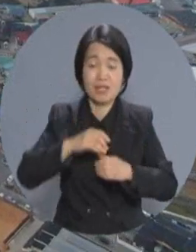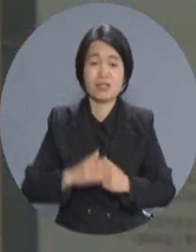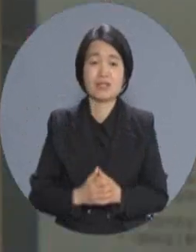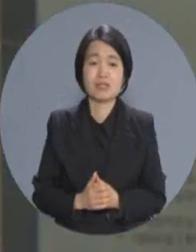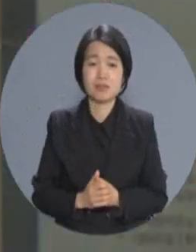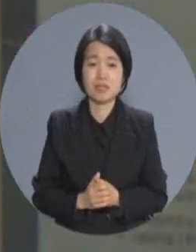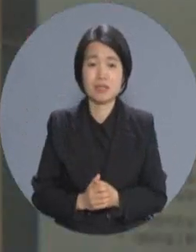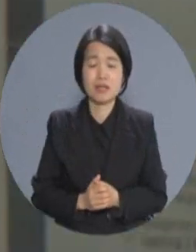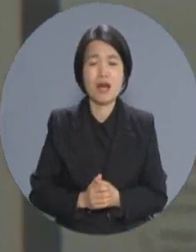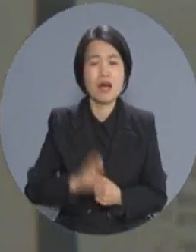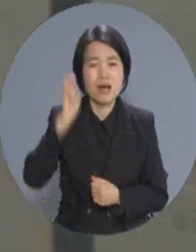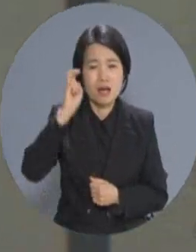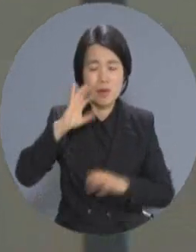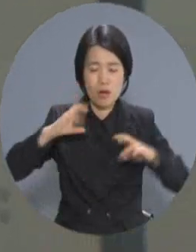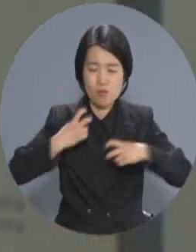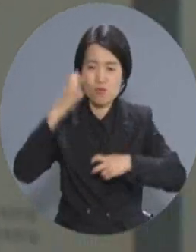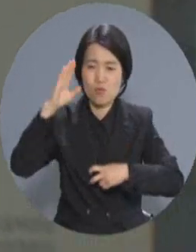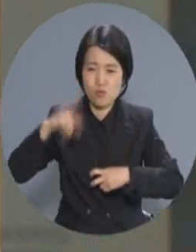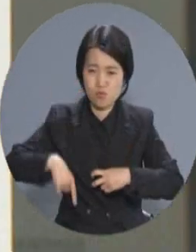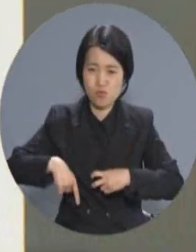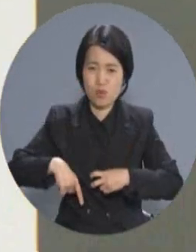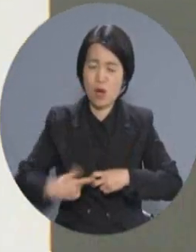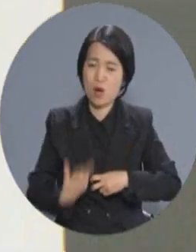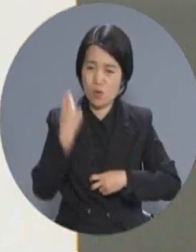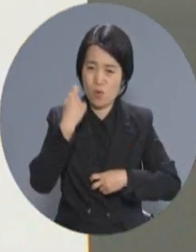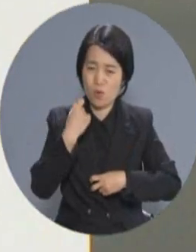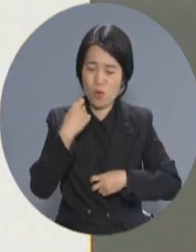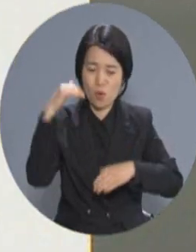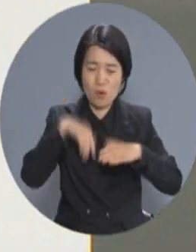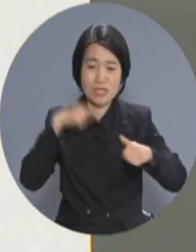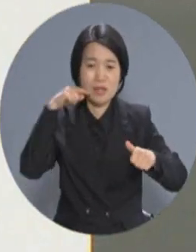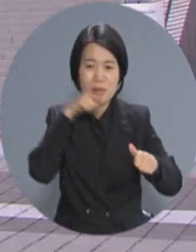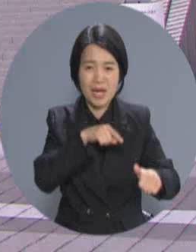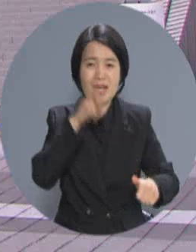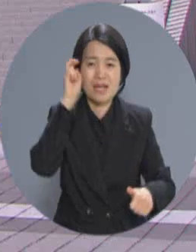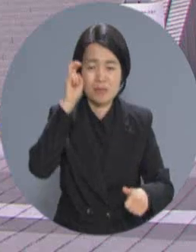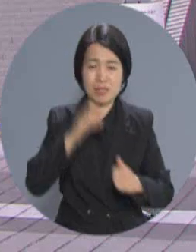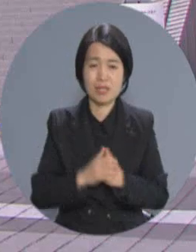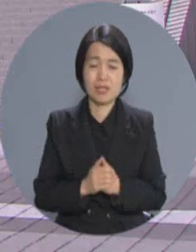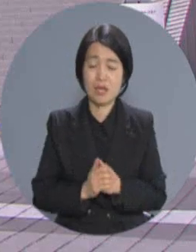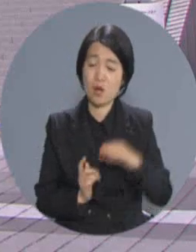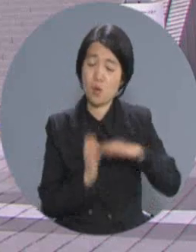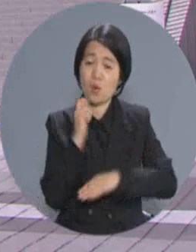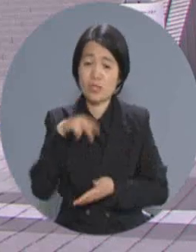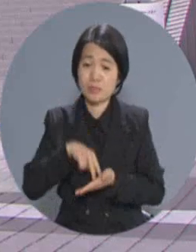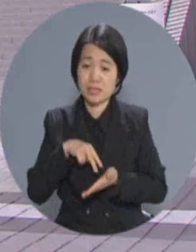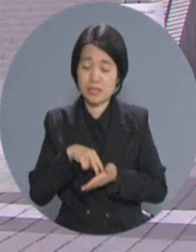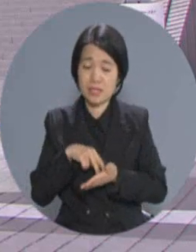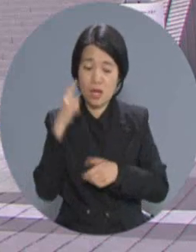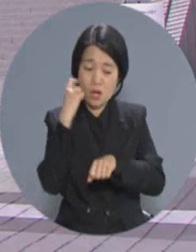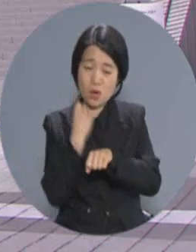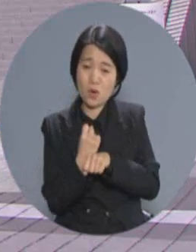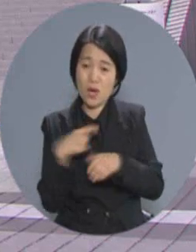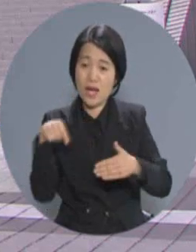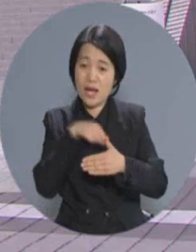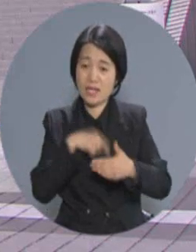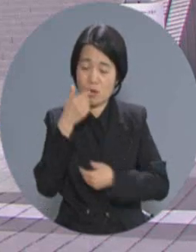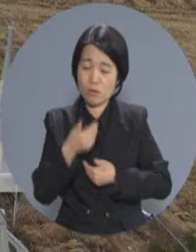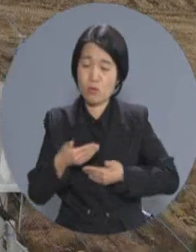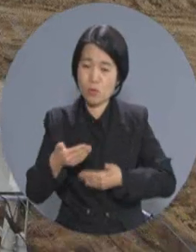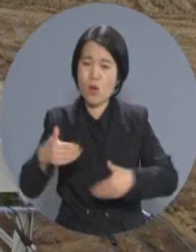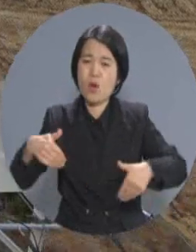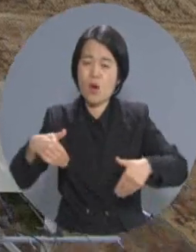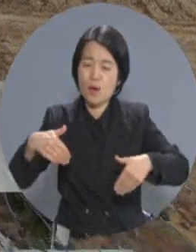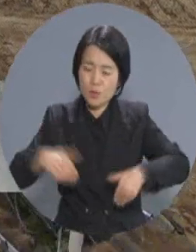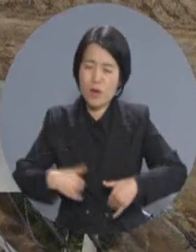아마 국토부에서 곧 발주를 하게 될 겁니다 그래서 우리는 그 용역 속에 고족들의